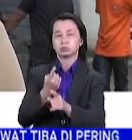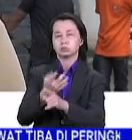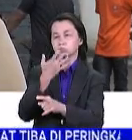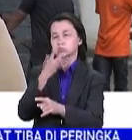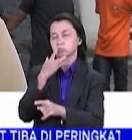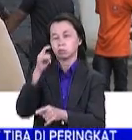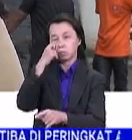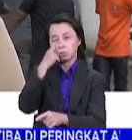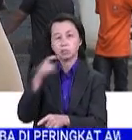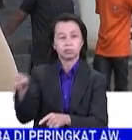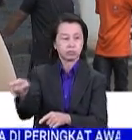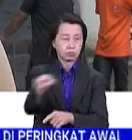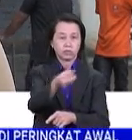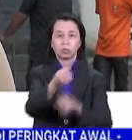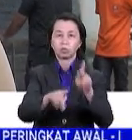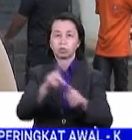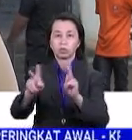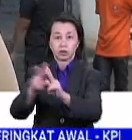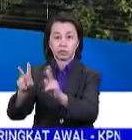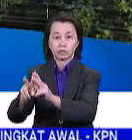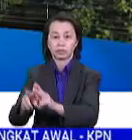masuk yang menempel penduduk Kampung in the